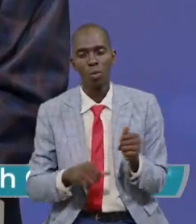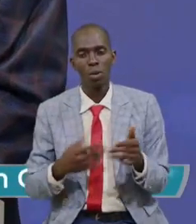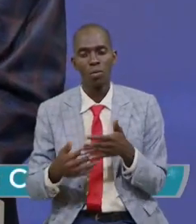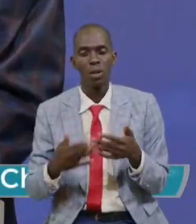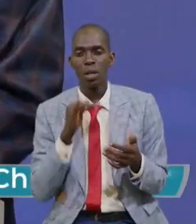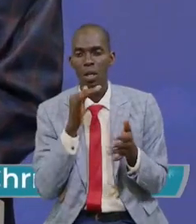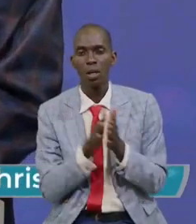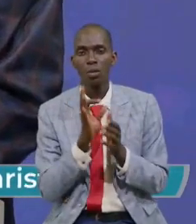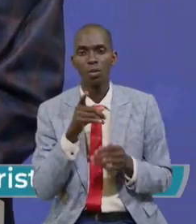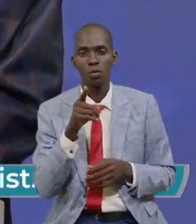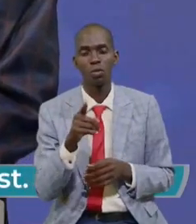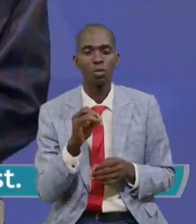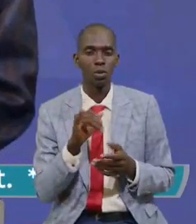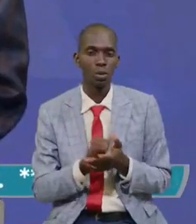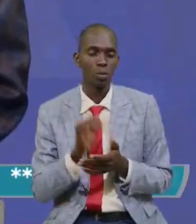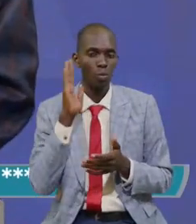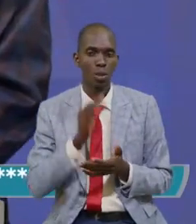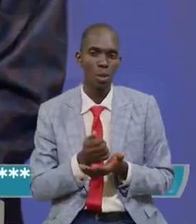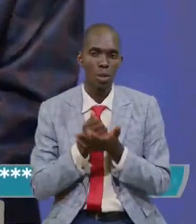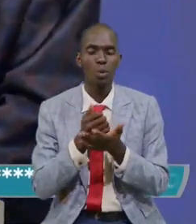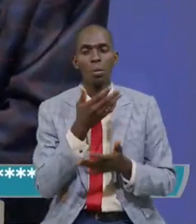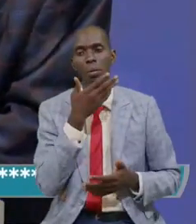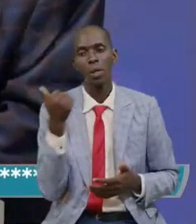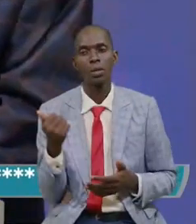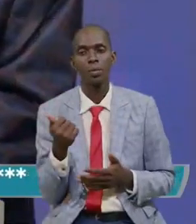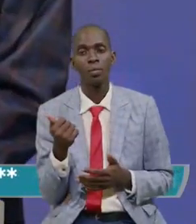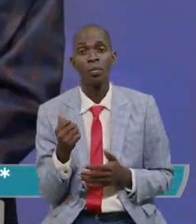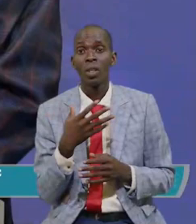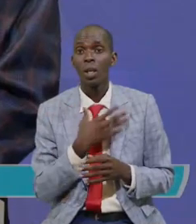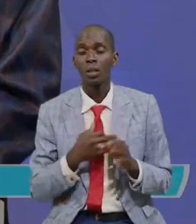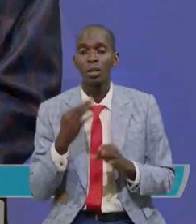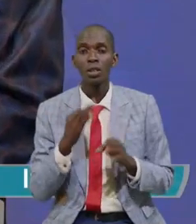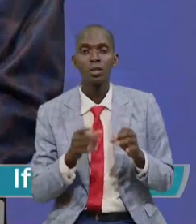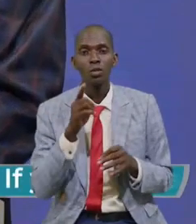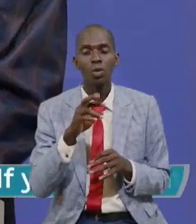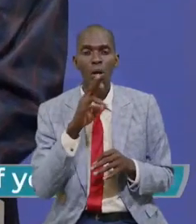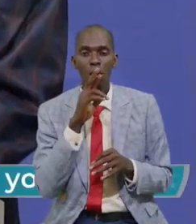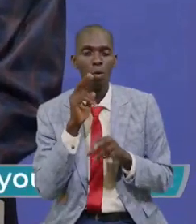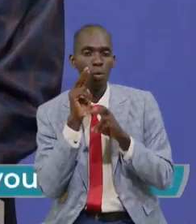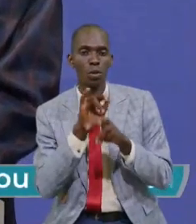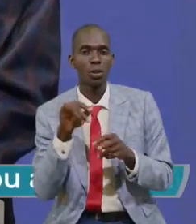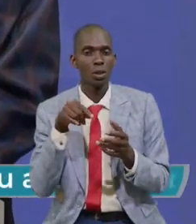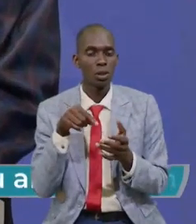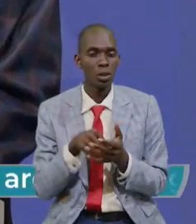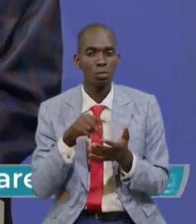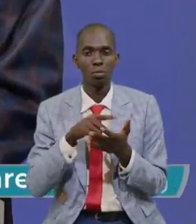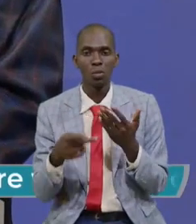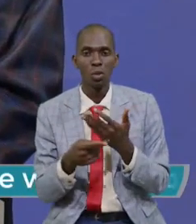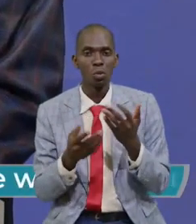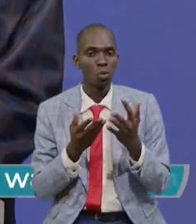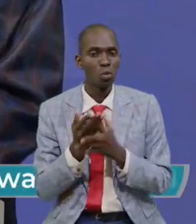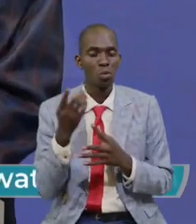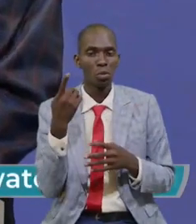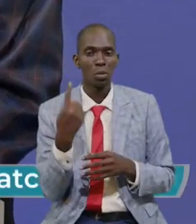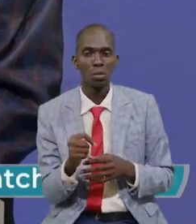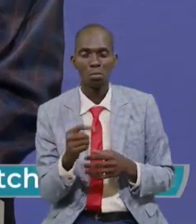vous verrez une page s'afficher. Remplissez bien la fiche là et soumettez-la. Si vous êtes à